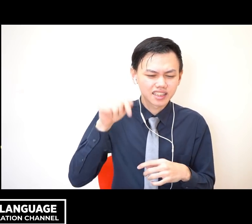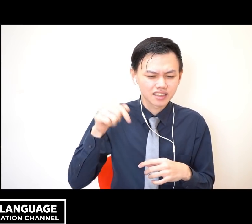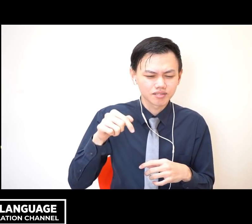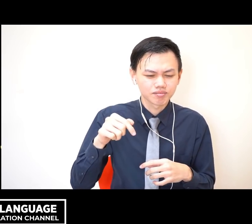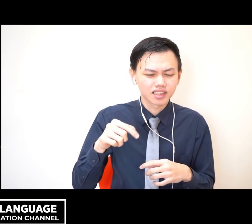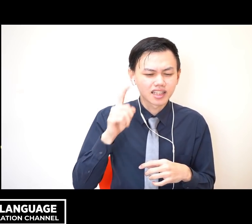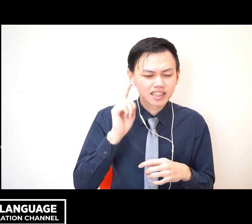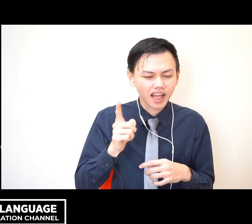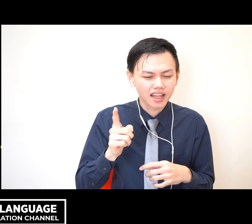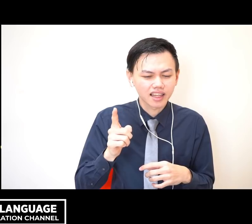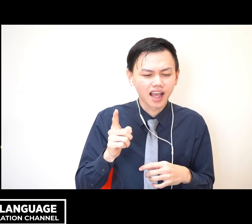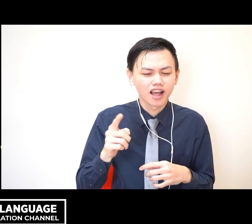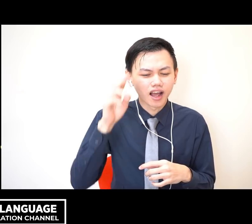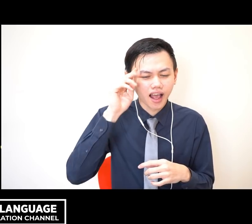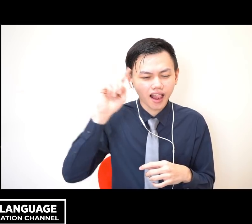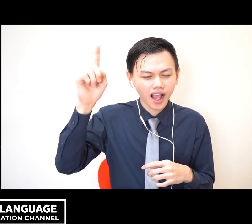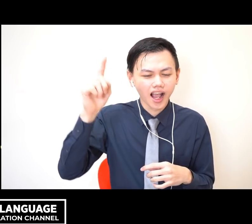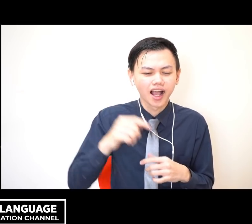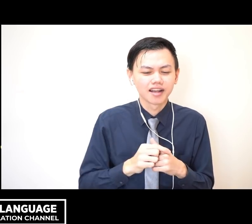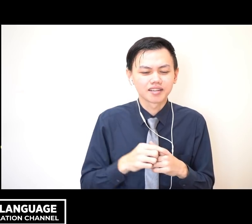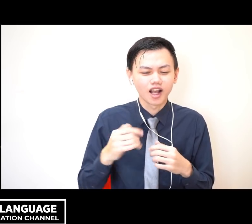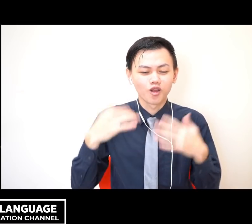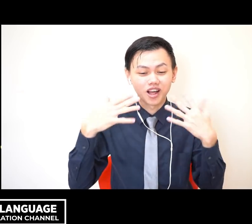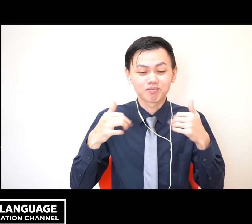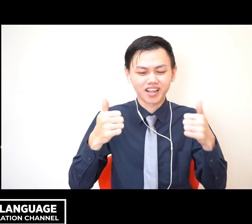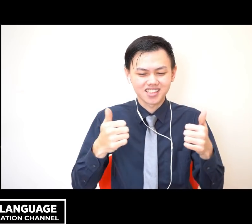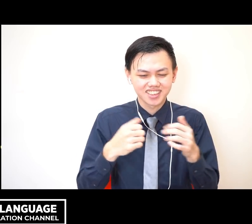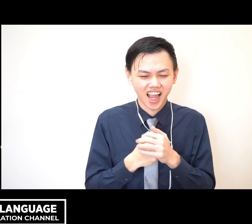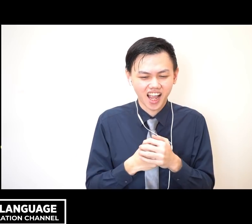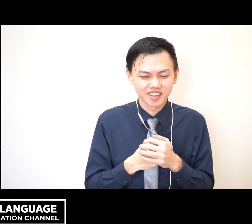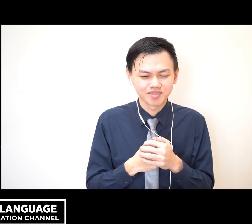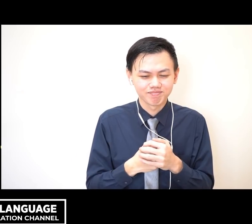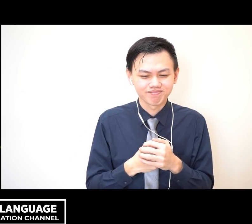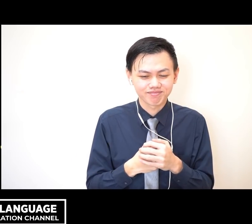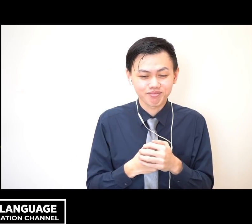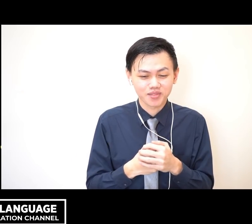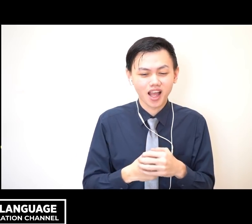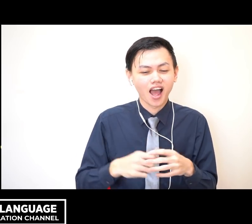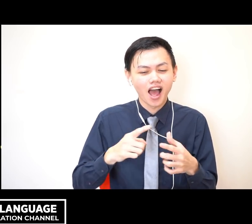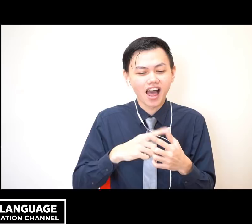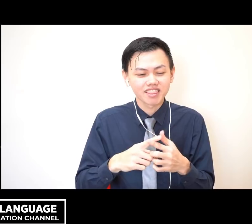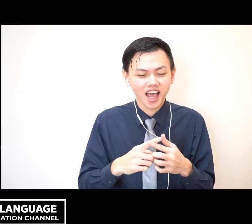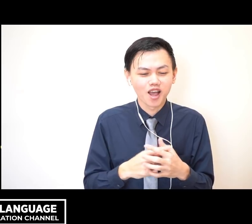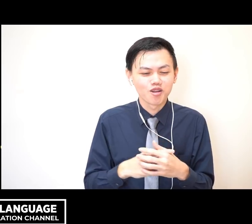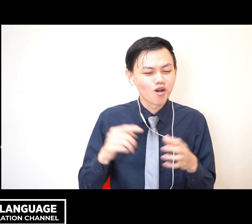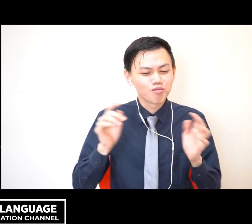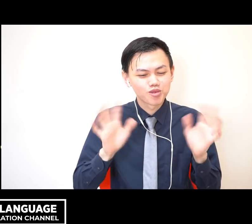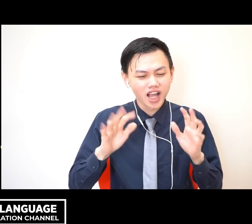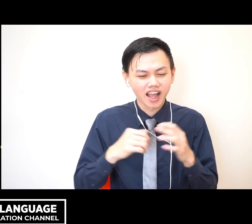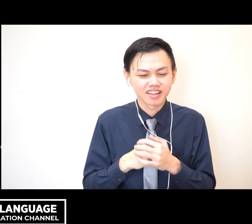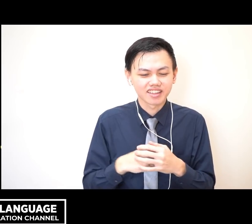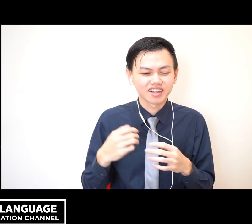biasa bukan ketika kita yang mengasihi Allah, tetapi ketika Allah menunjukkan kasih-Nya kepada